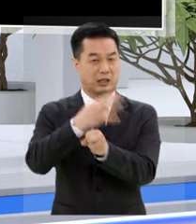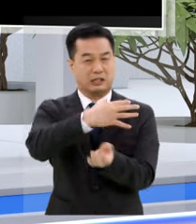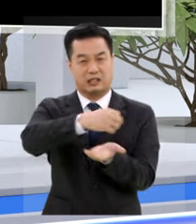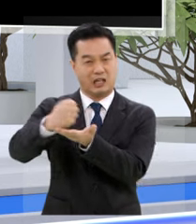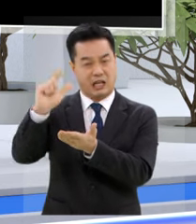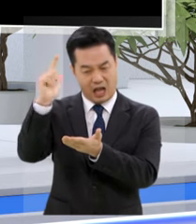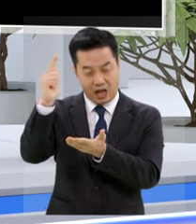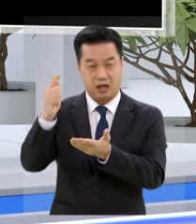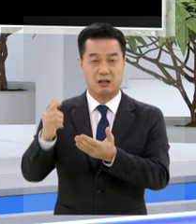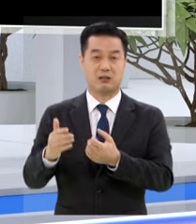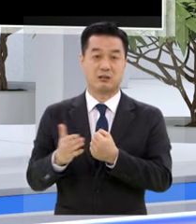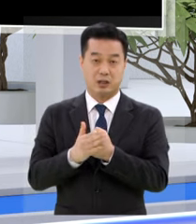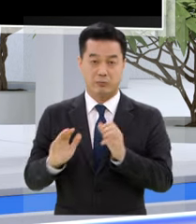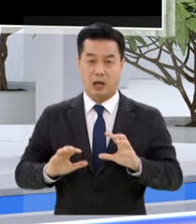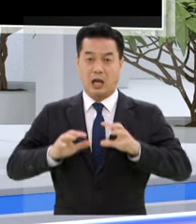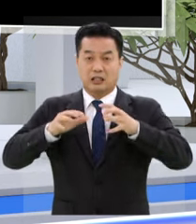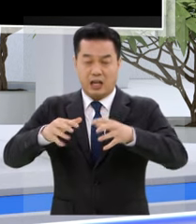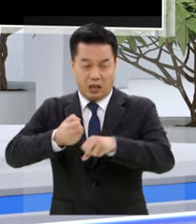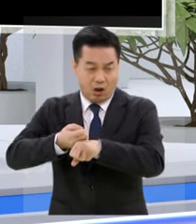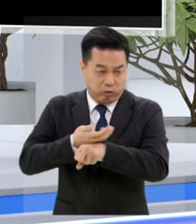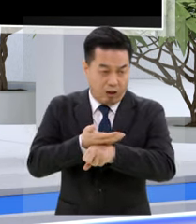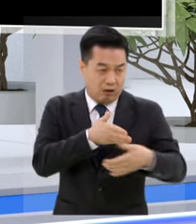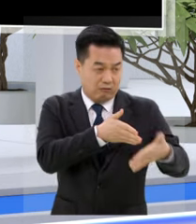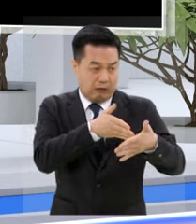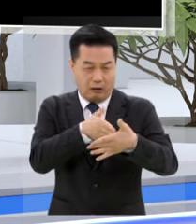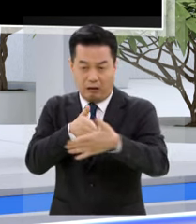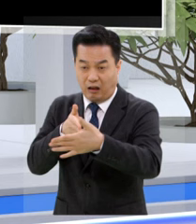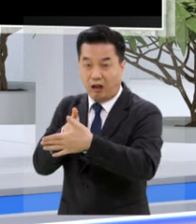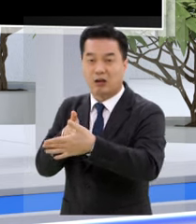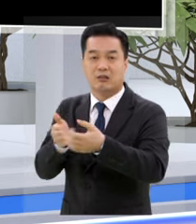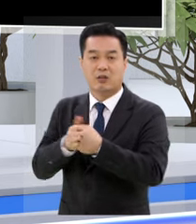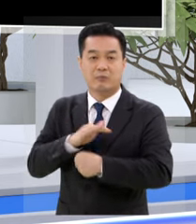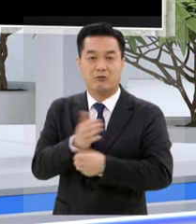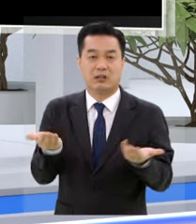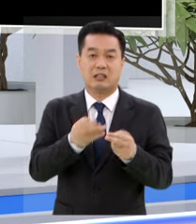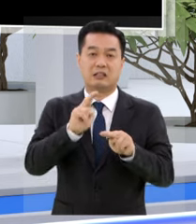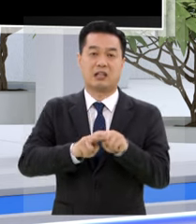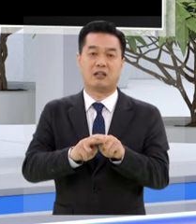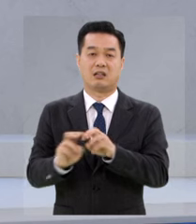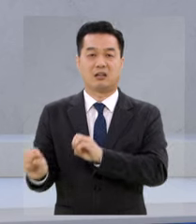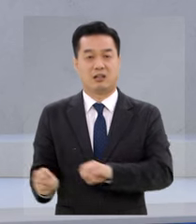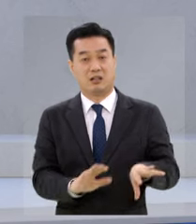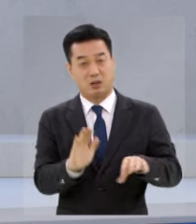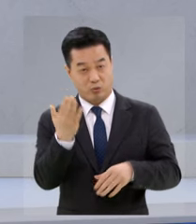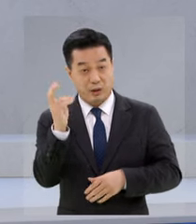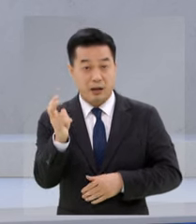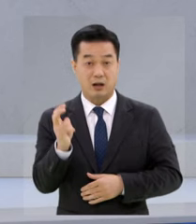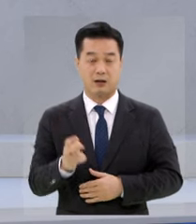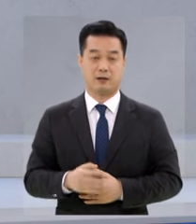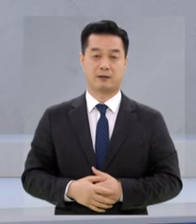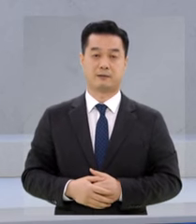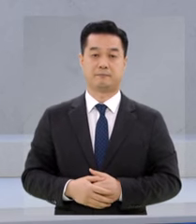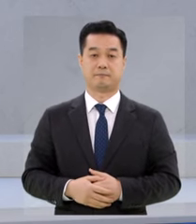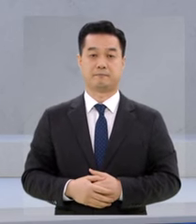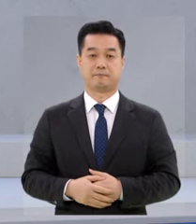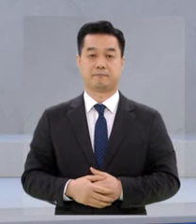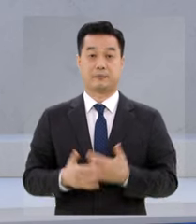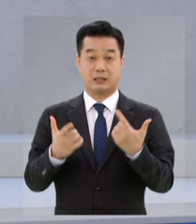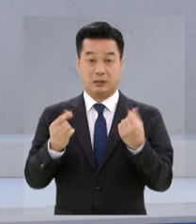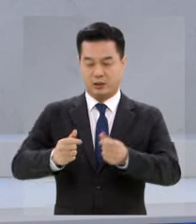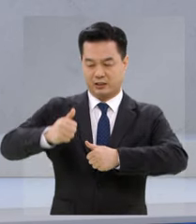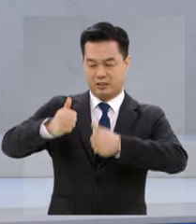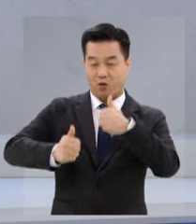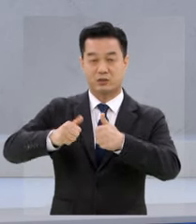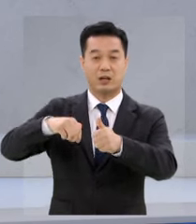하면 세계 무대에서 퇴출되고 우리는 일자리를 잃게 됩니다 이러한